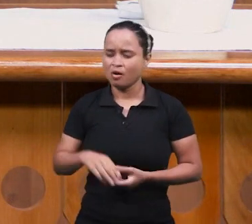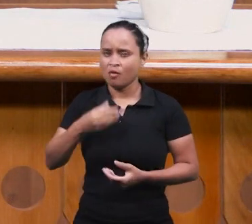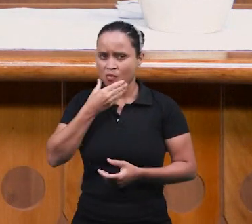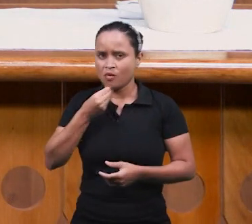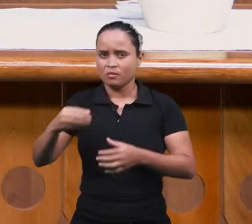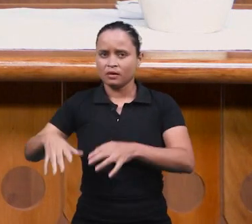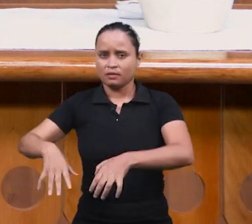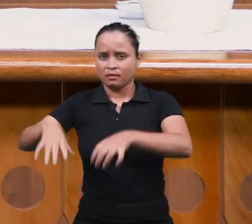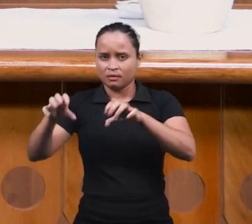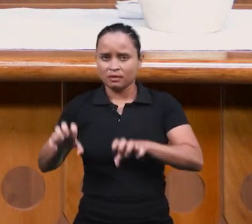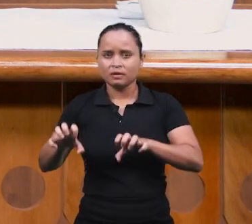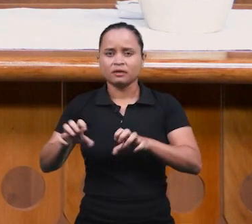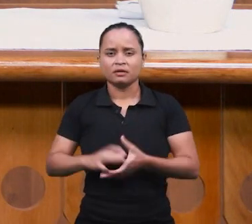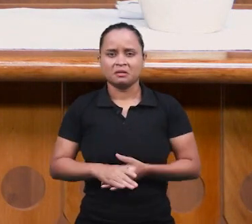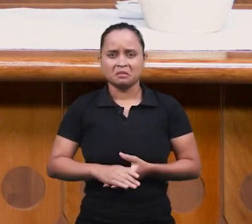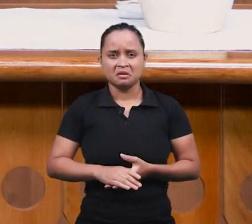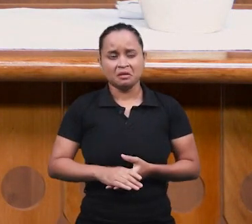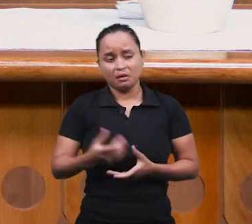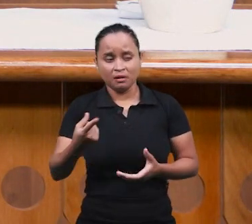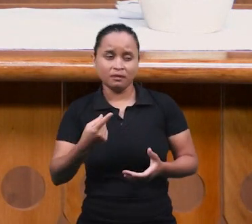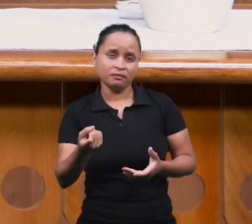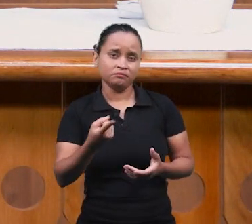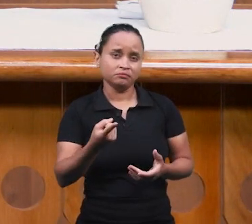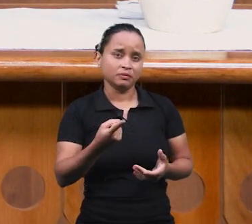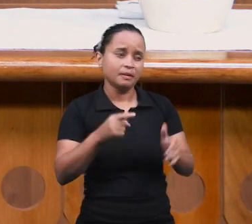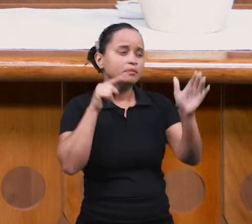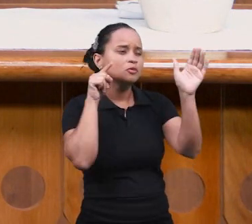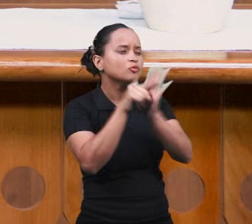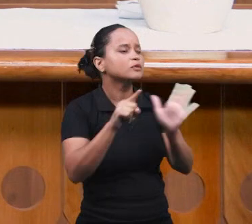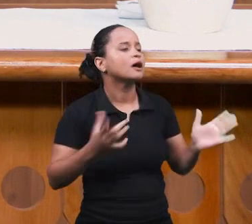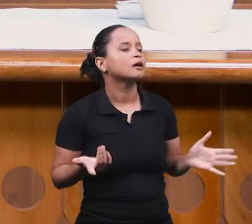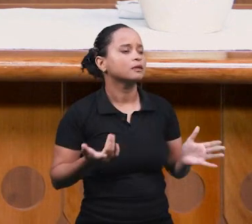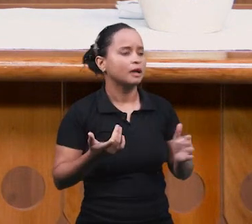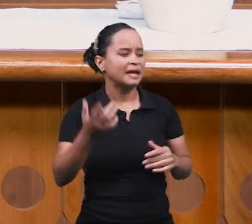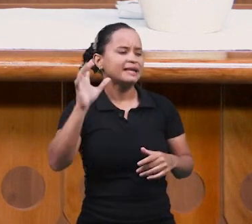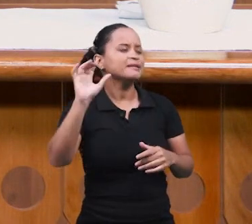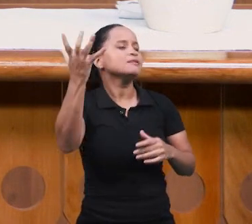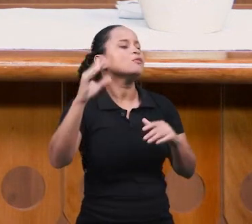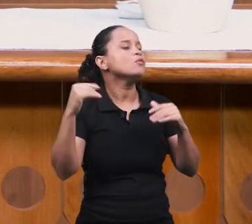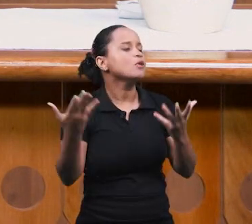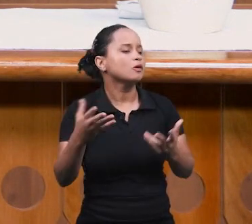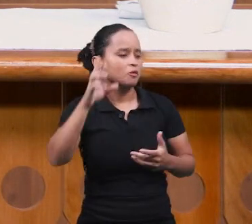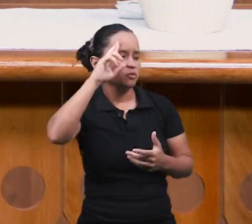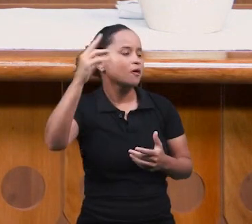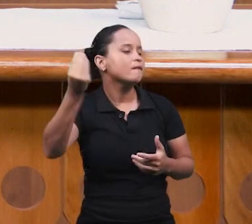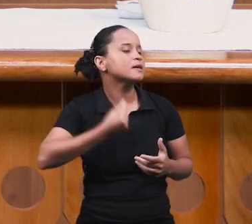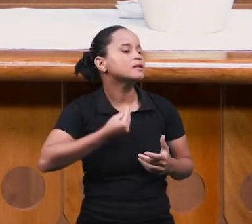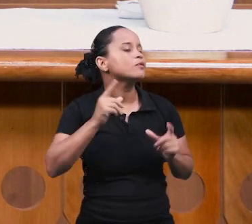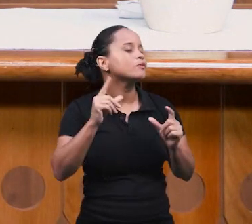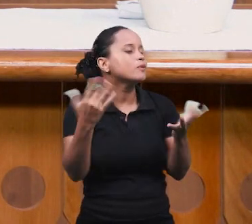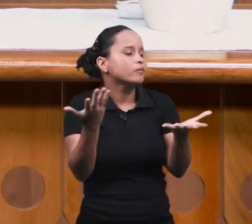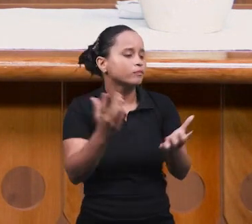une épreuve. Et il demande un signe. Quel signe le Seigneur va